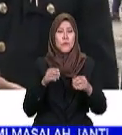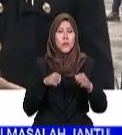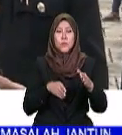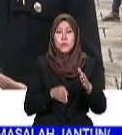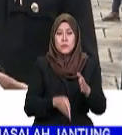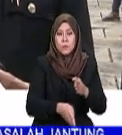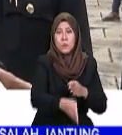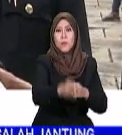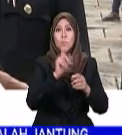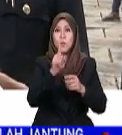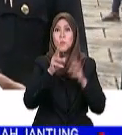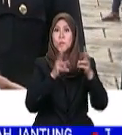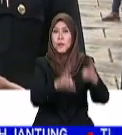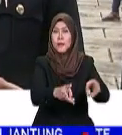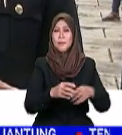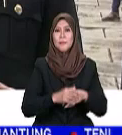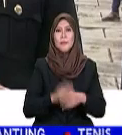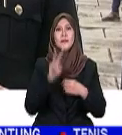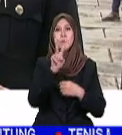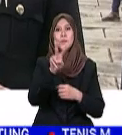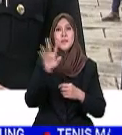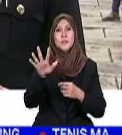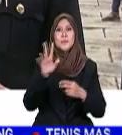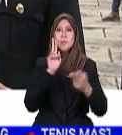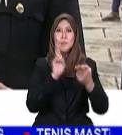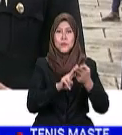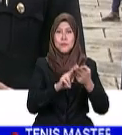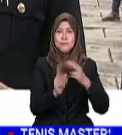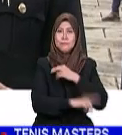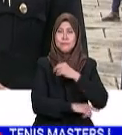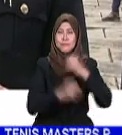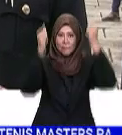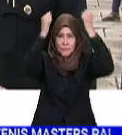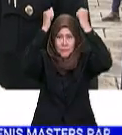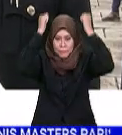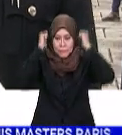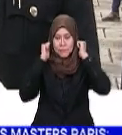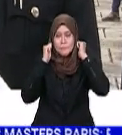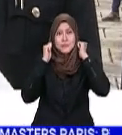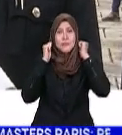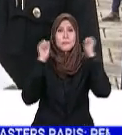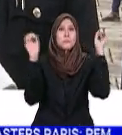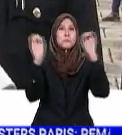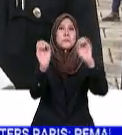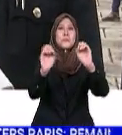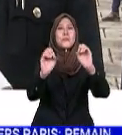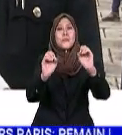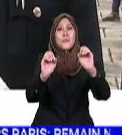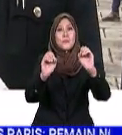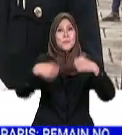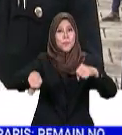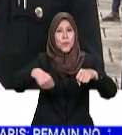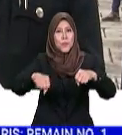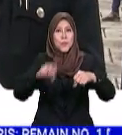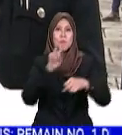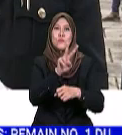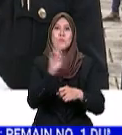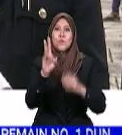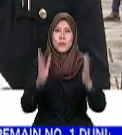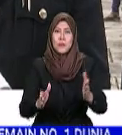jalan sehala lah. Ada 25 notis. Tak pakai topi keledar bagi kesalahan yang pemandu lain, motosikal ada